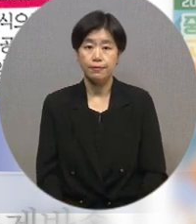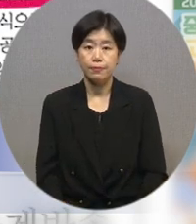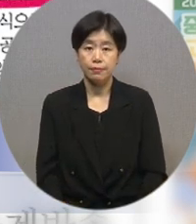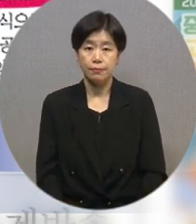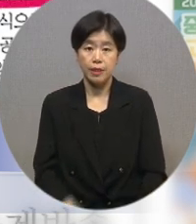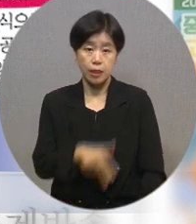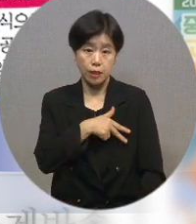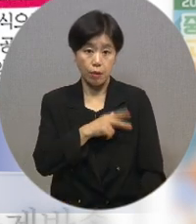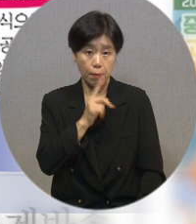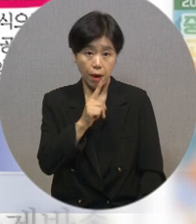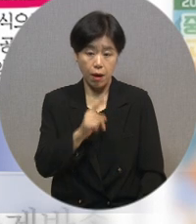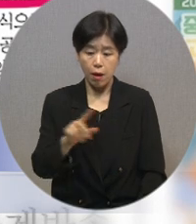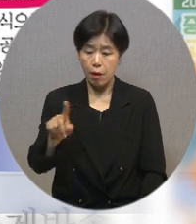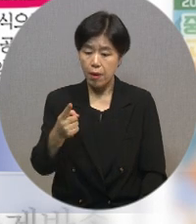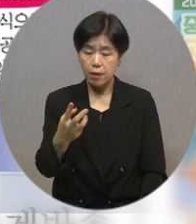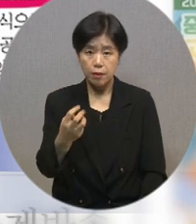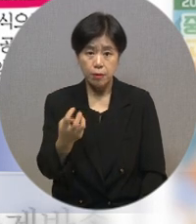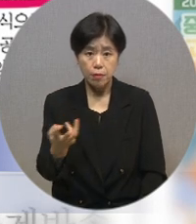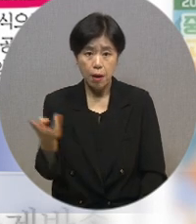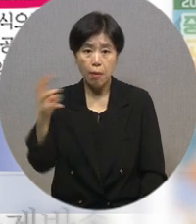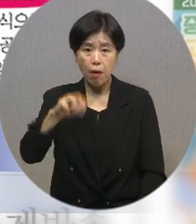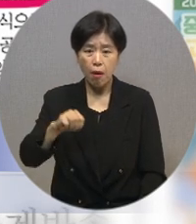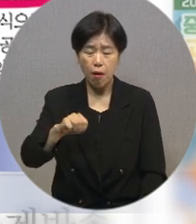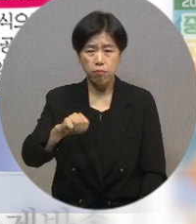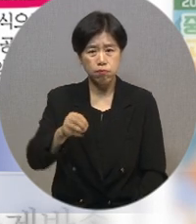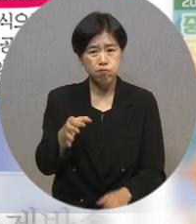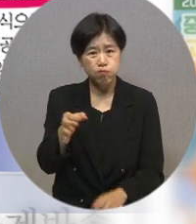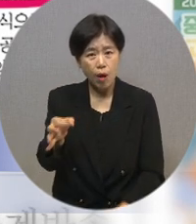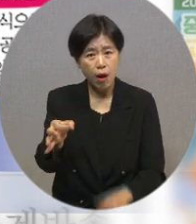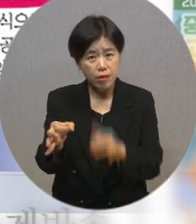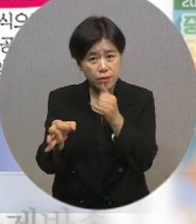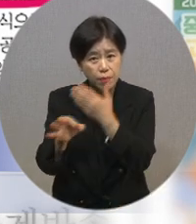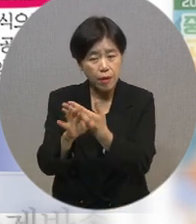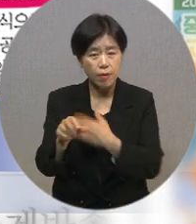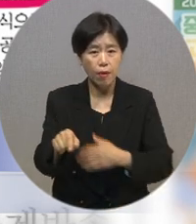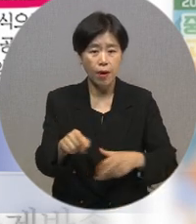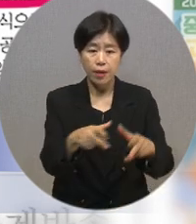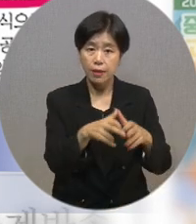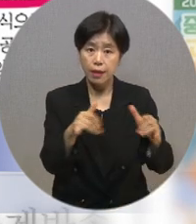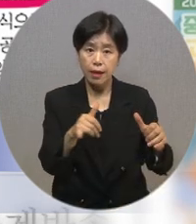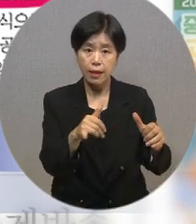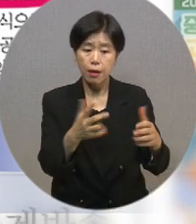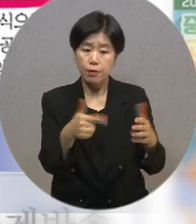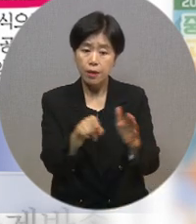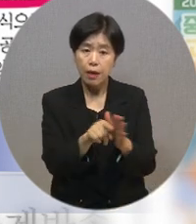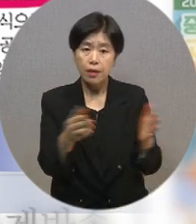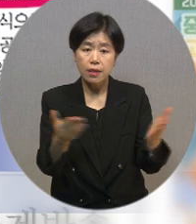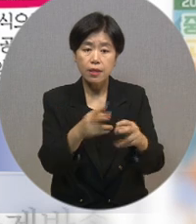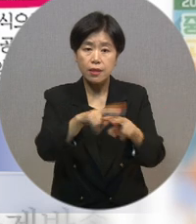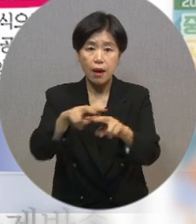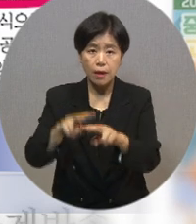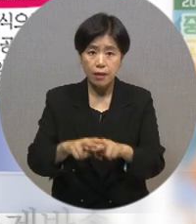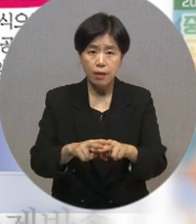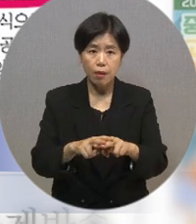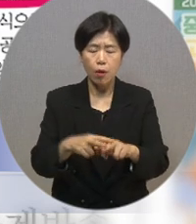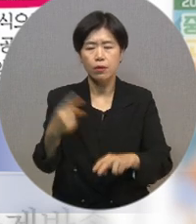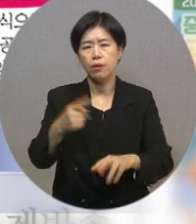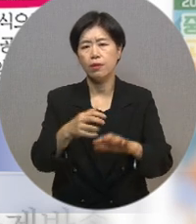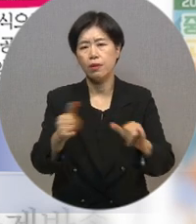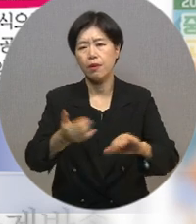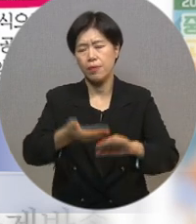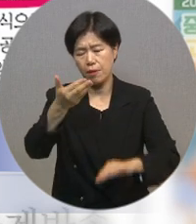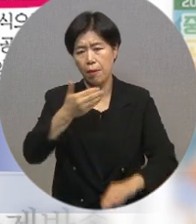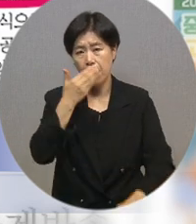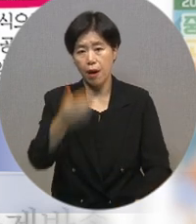서원은 133억 원이면 연간 중증장애인 공공일자리 약 1천명 고용이 가능한 수준이라며이